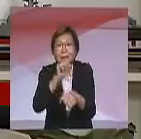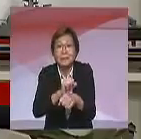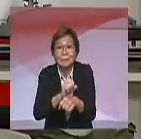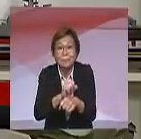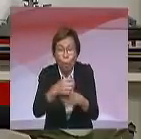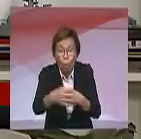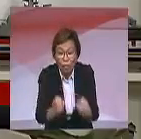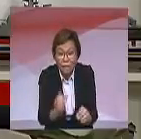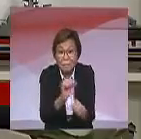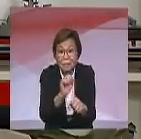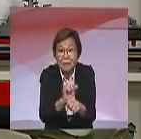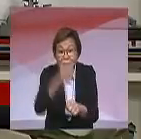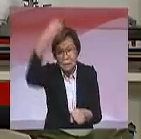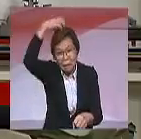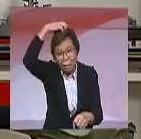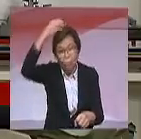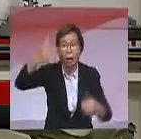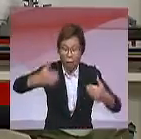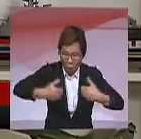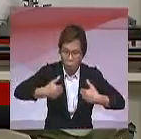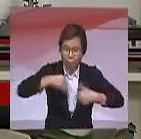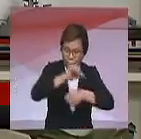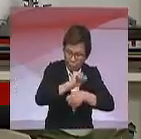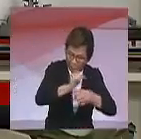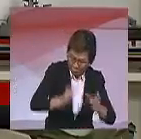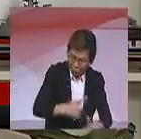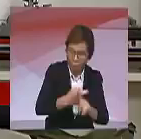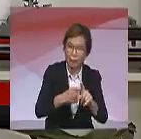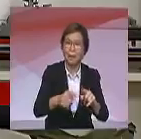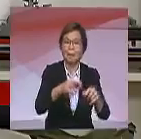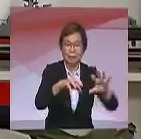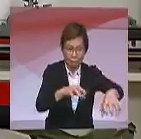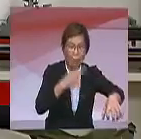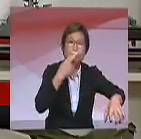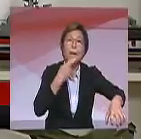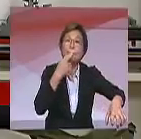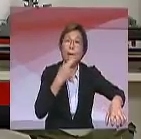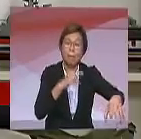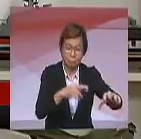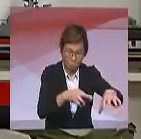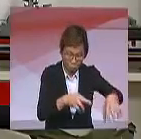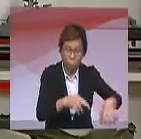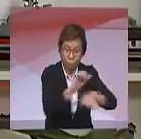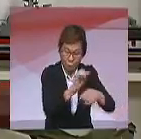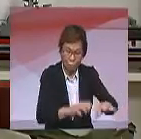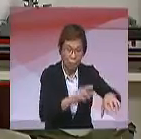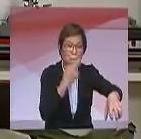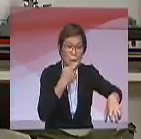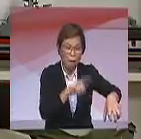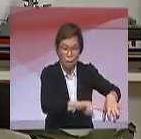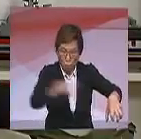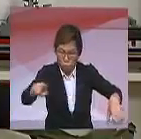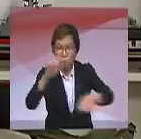Selangor. Kadang kita lihat ada juga pekerja-pekerja daripada kawasan merah yang terpaksa bekerja.